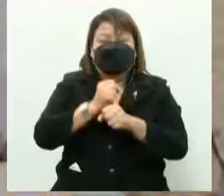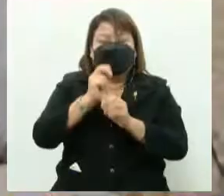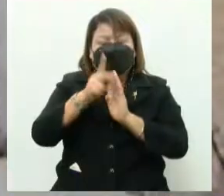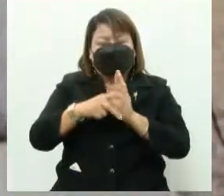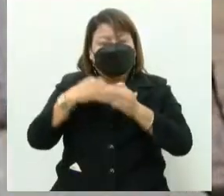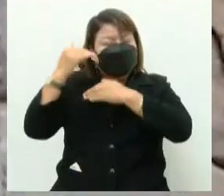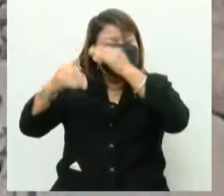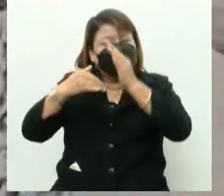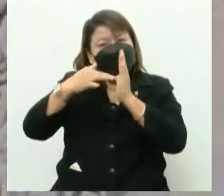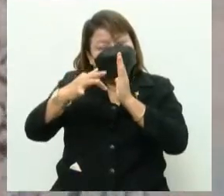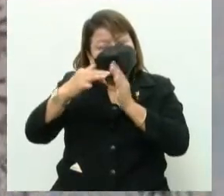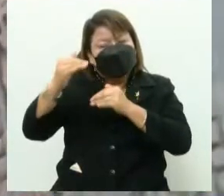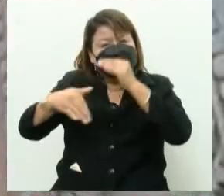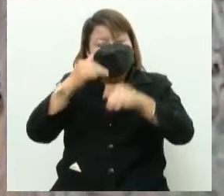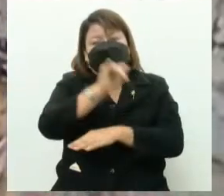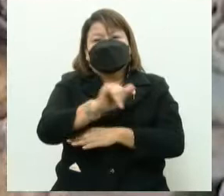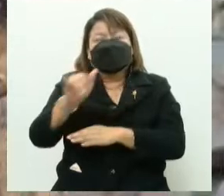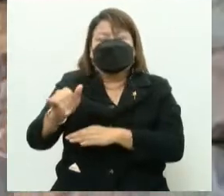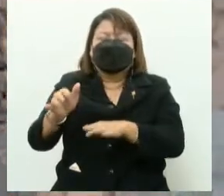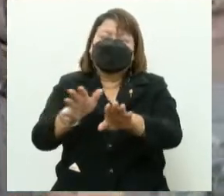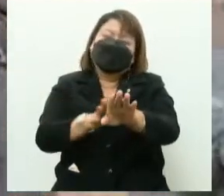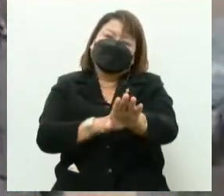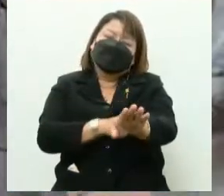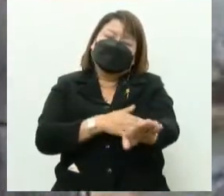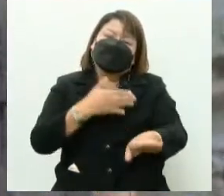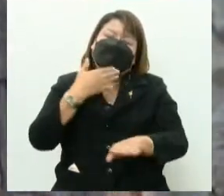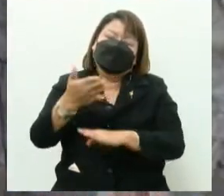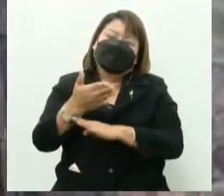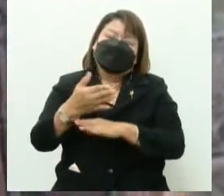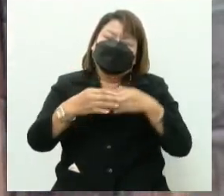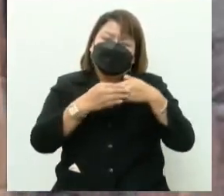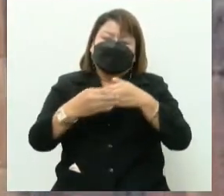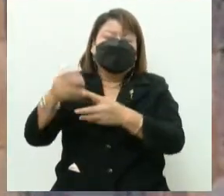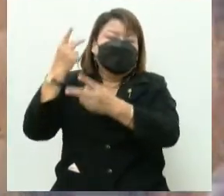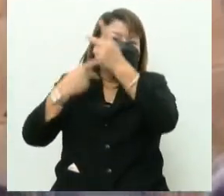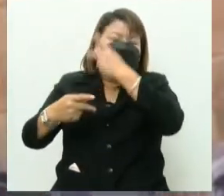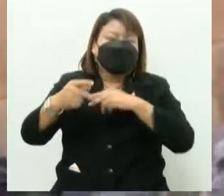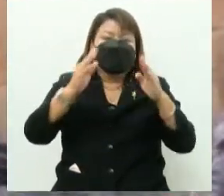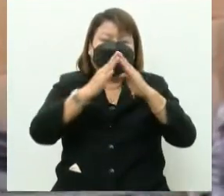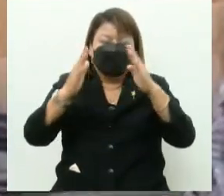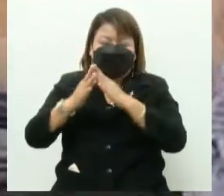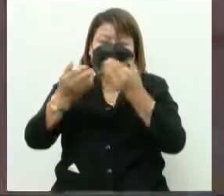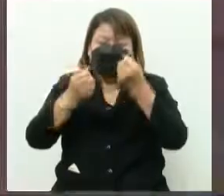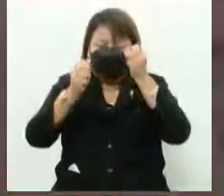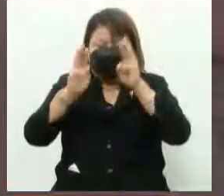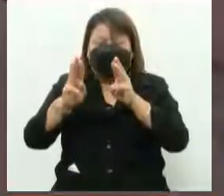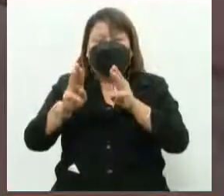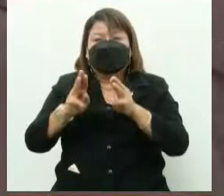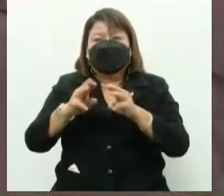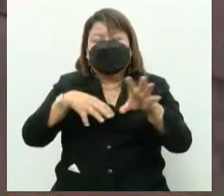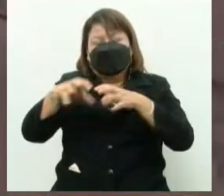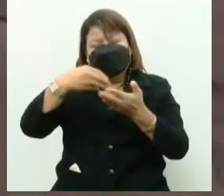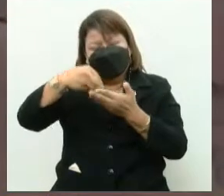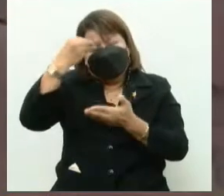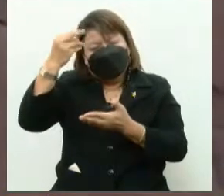นาเยาวชนอย่างยั่งยืนภายใต้แนวคิดการนำประวัติศาสตร์ท้องถิ่นมาออกแบบหน่วยการจัดการเรียนรู้เพื่อให้